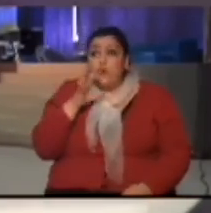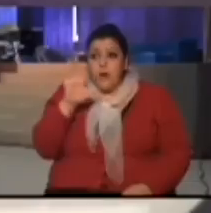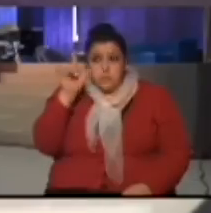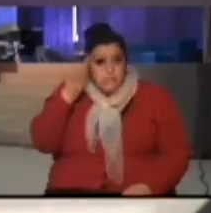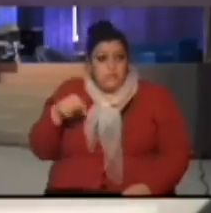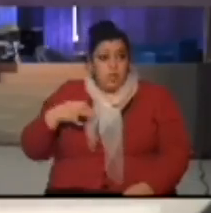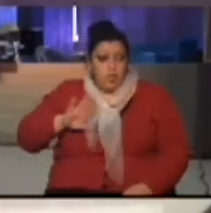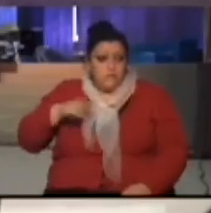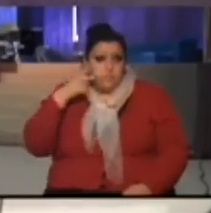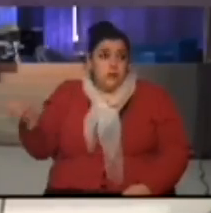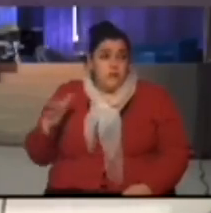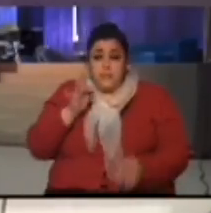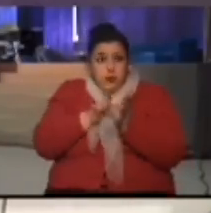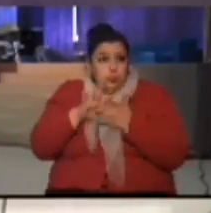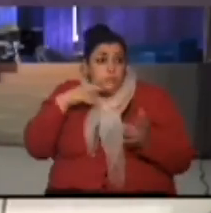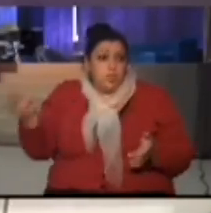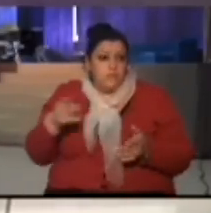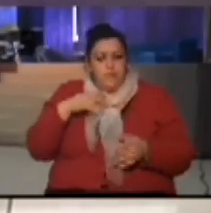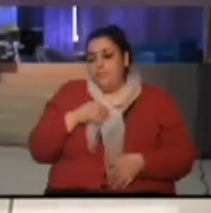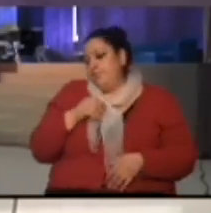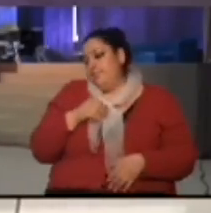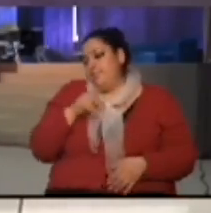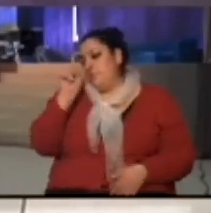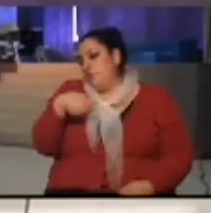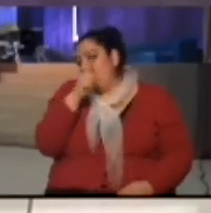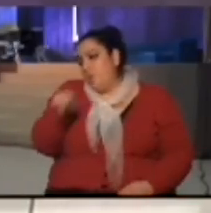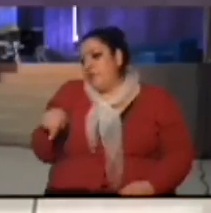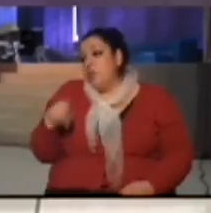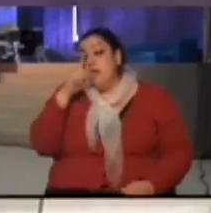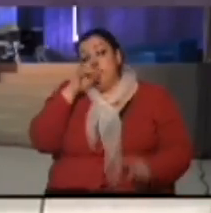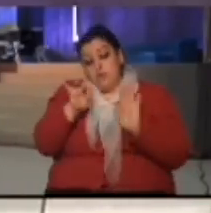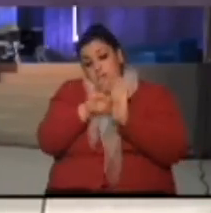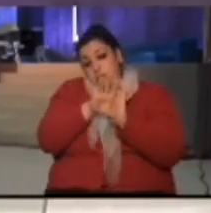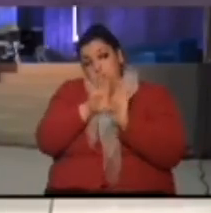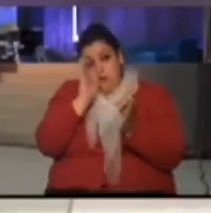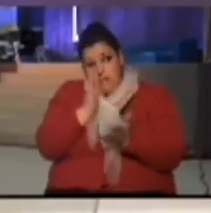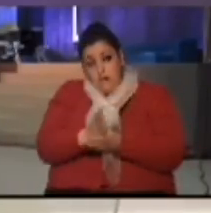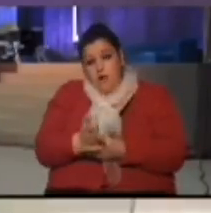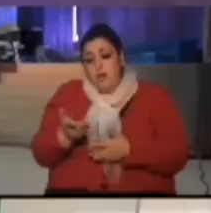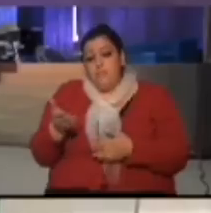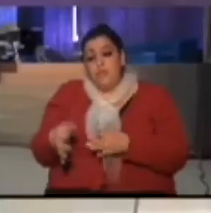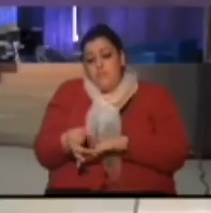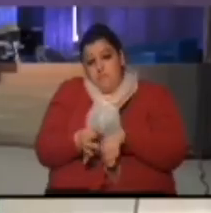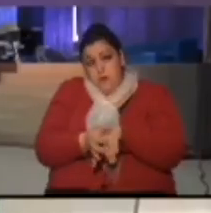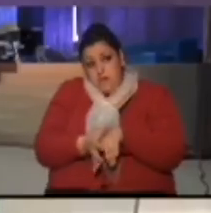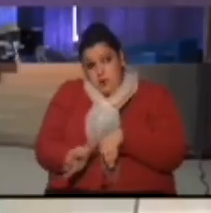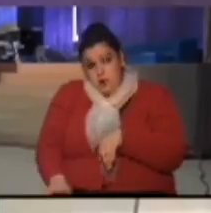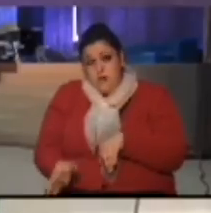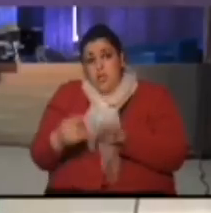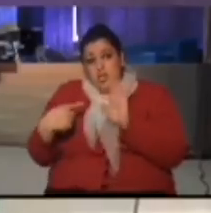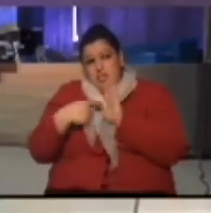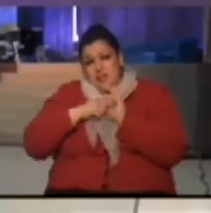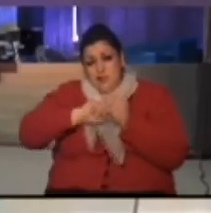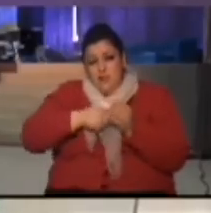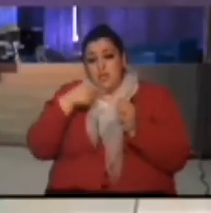ասեց, միջև նրա ձեռքում բևեռների նշանը չտեսնեմ, միջև իմ մատը չդնեմ բևեռների